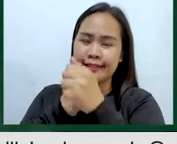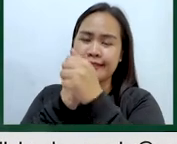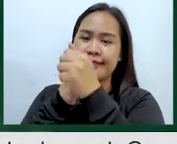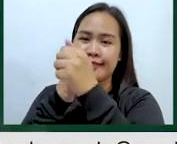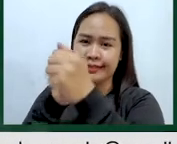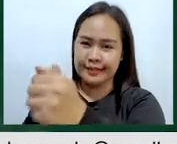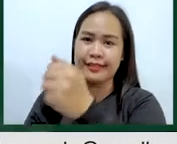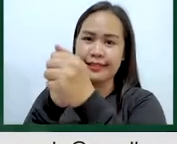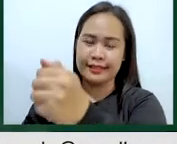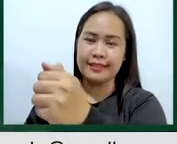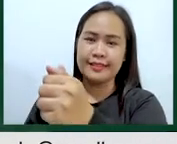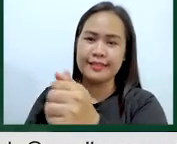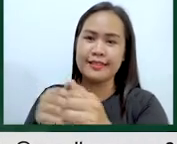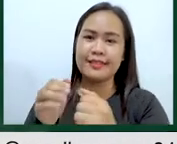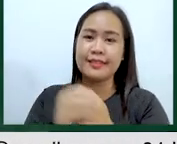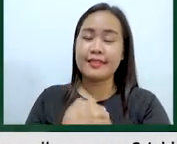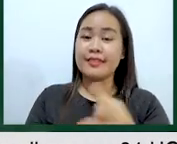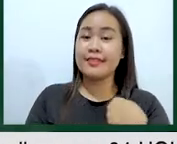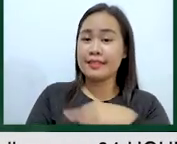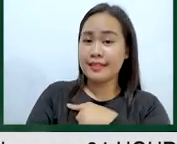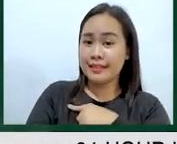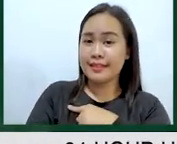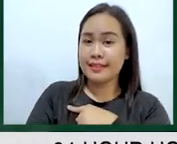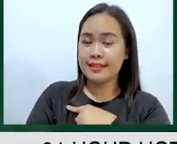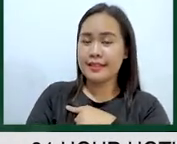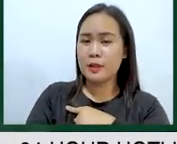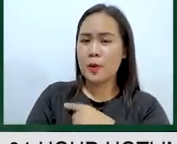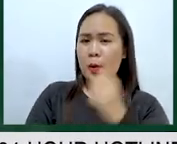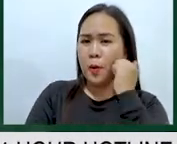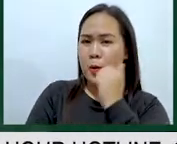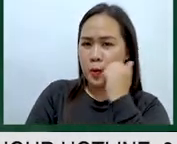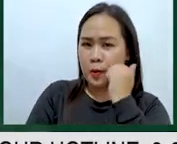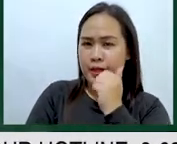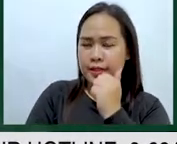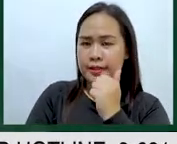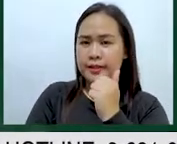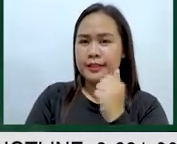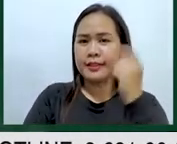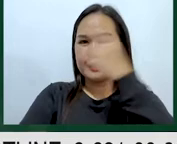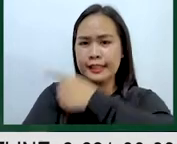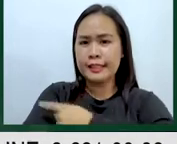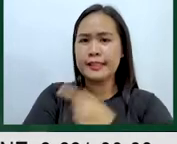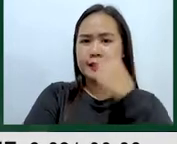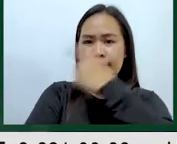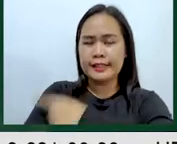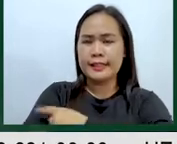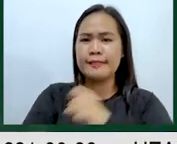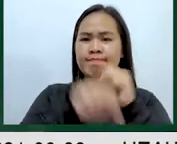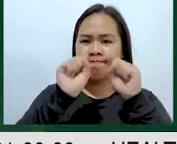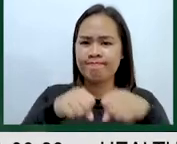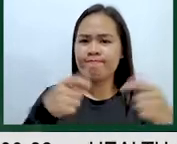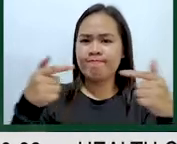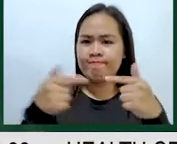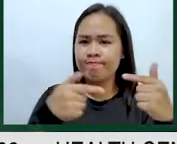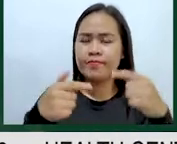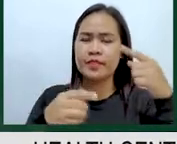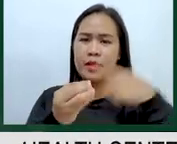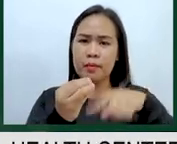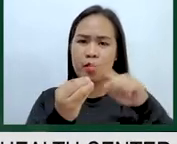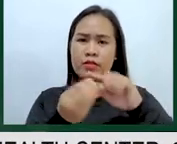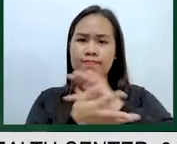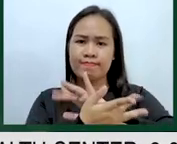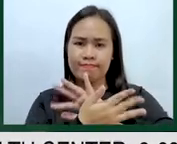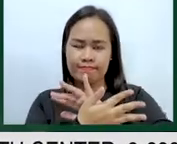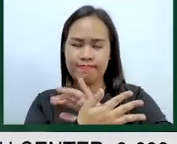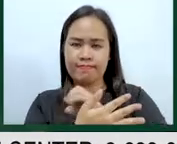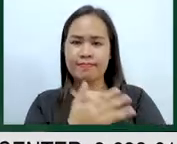no? Yung guidance, no, sa ating pagtahak sa araw-araw, itong pagsagupa natin sa